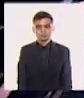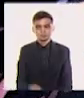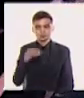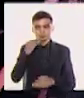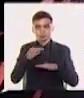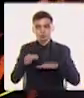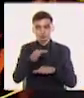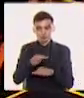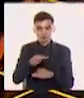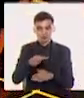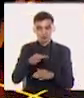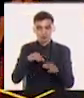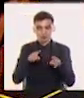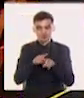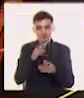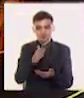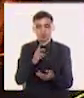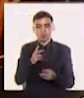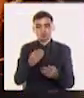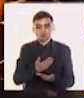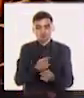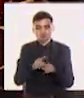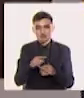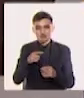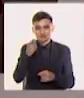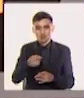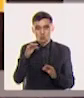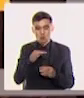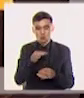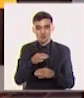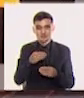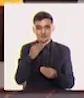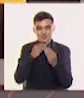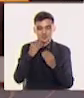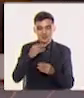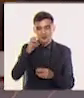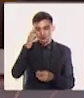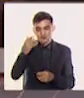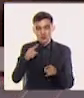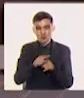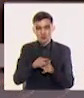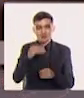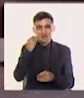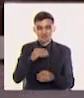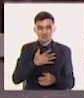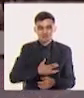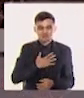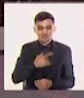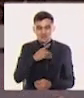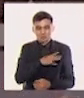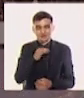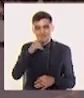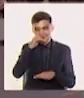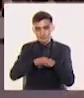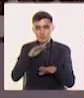Түркістан облысында әлеуметтік аз қамтылғандар үшін арзандатылған бағада сатылатын әлеуметтік нанның сапасы күрт нашарлай бастапты. Осылай деп